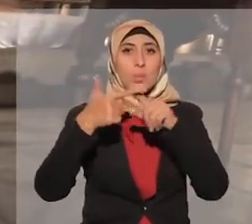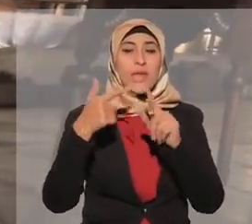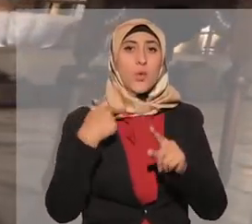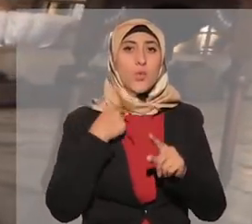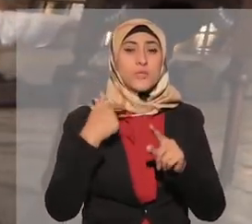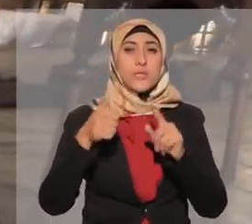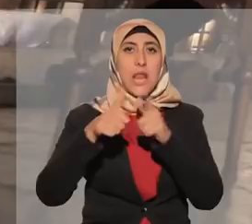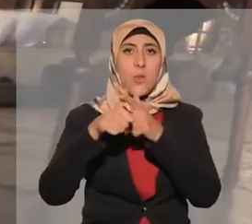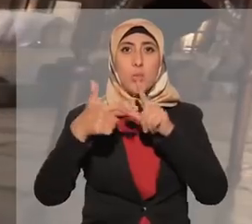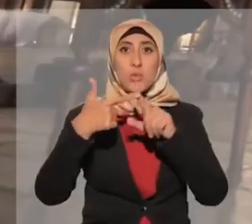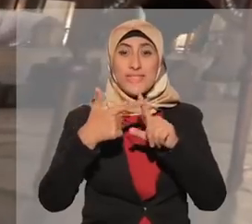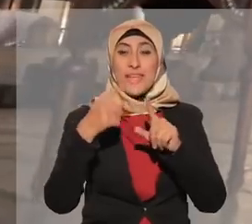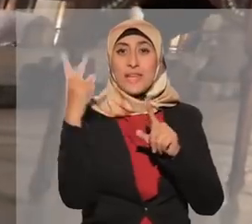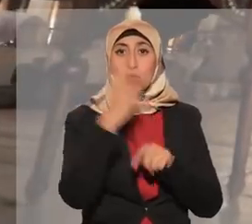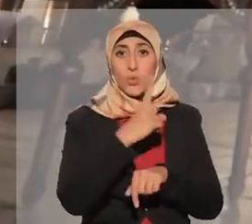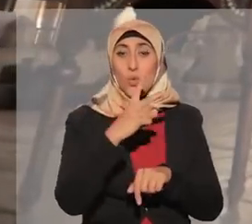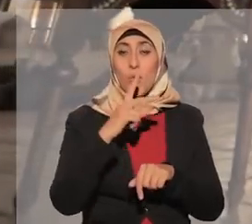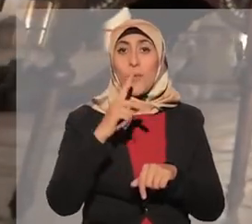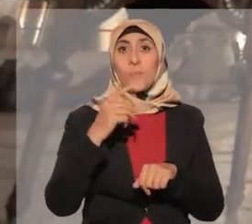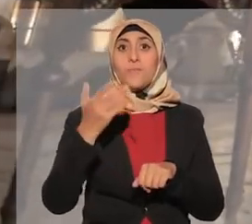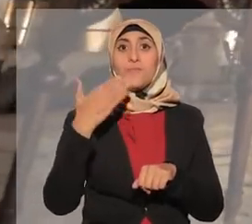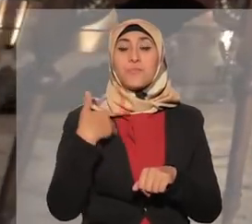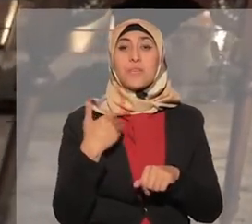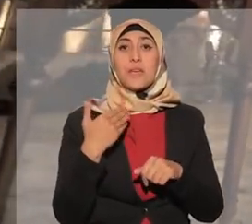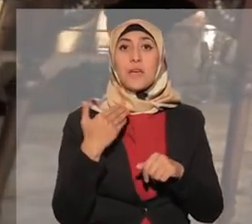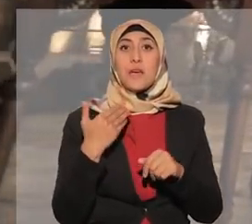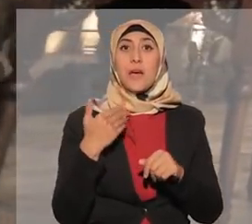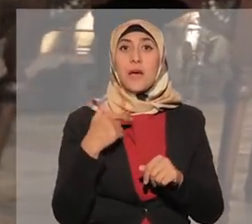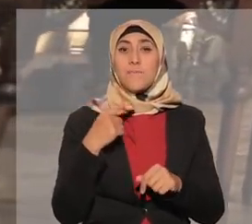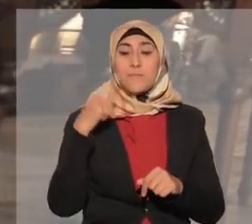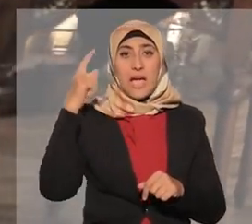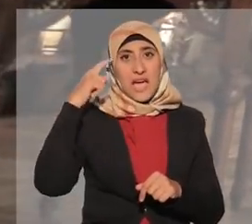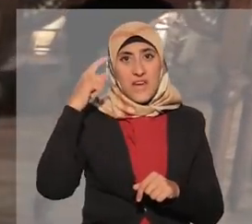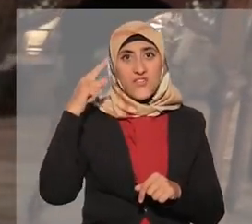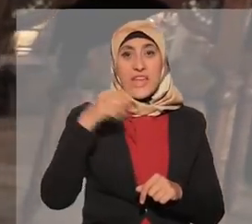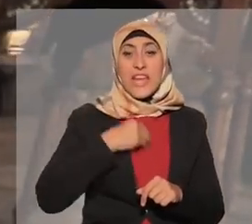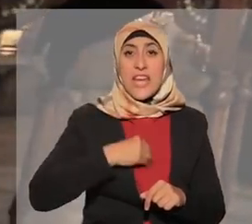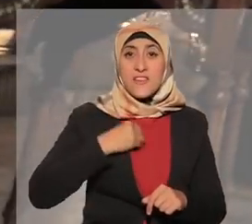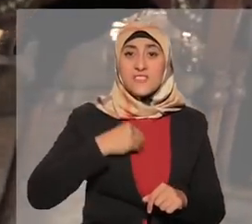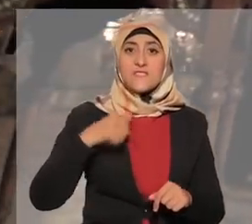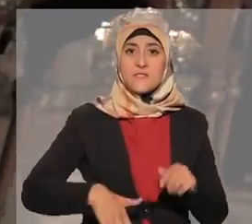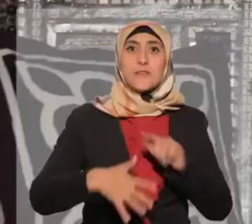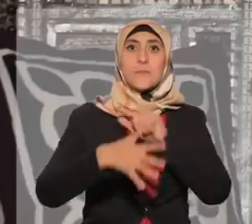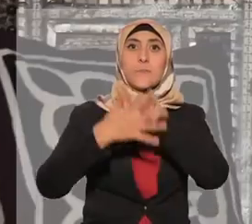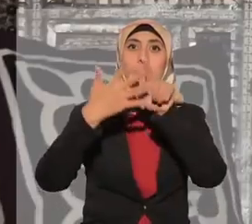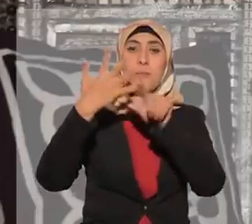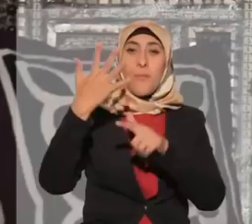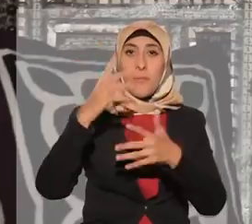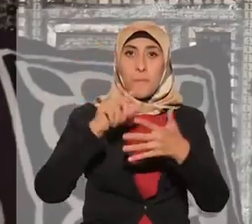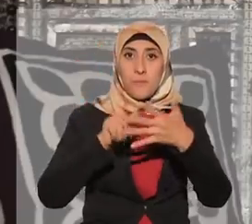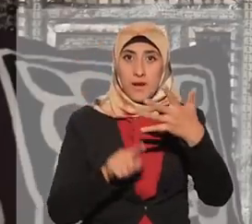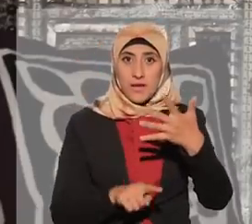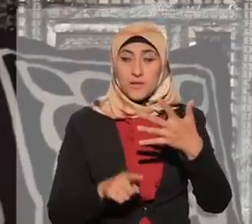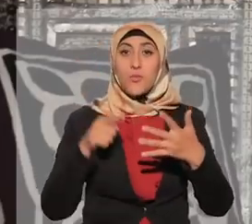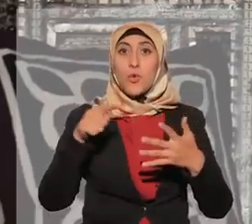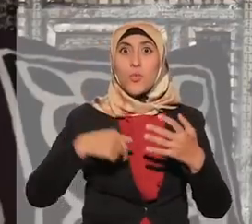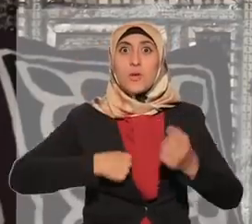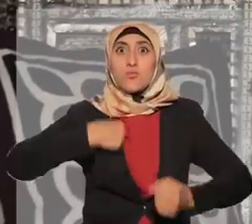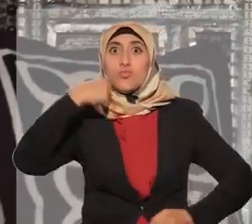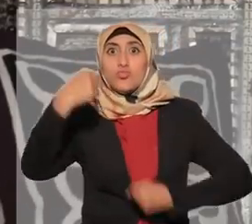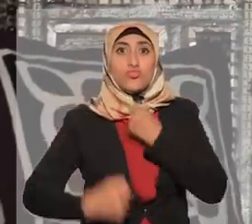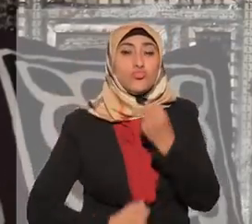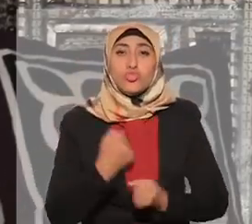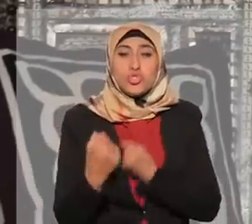أيها المريد، أو من طالع ذلك في كتب القوم، يعلم أن النفس لها مراتب، وأن مجاهدة